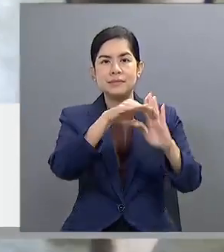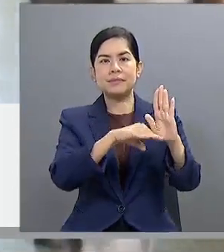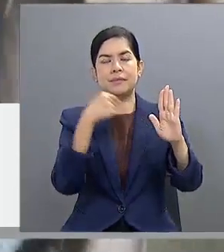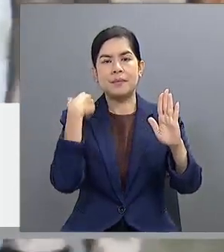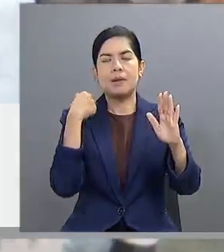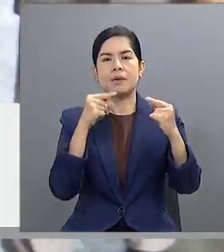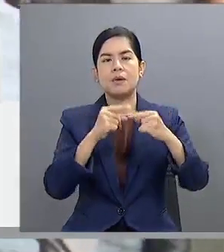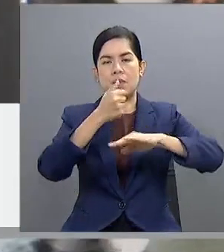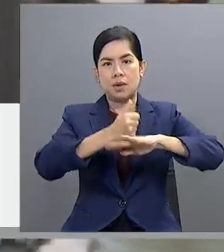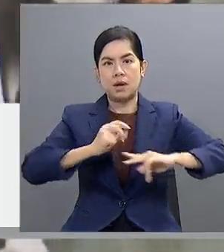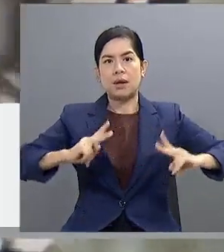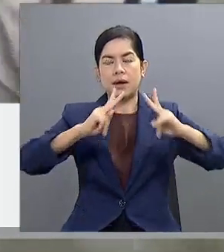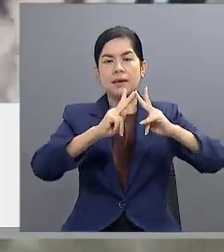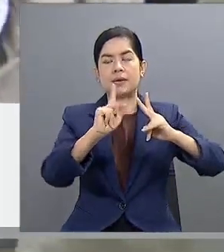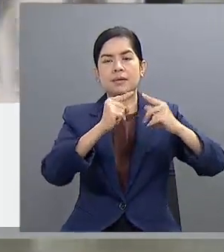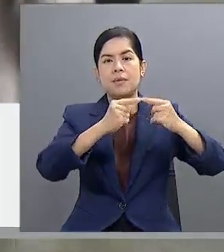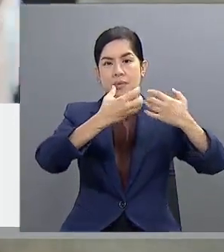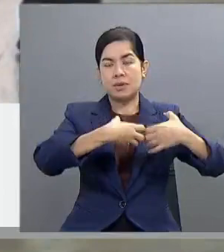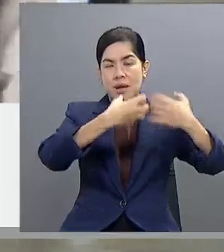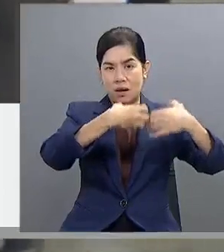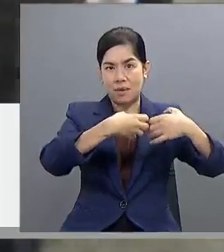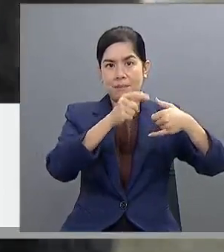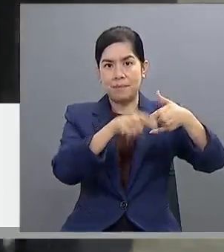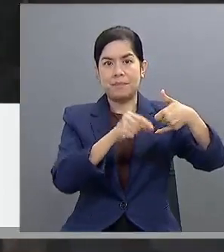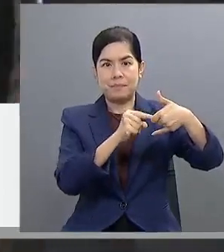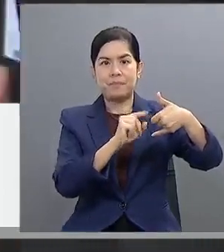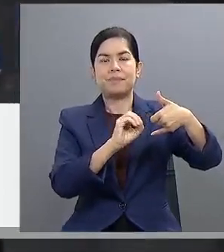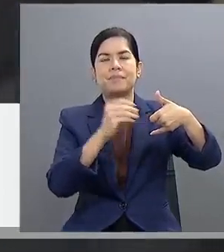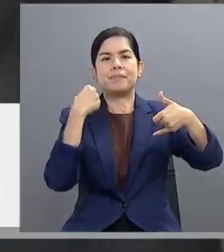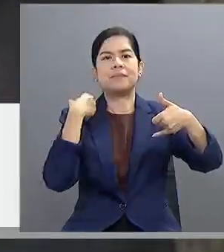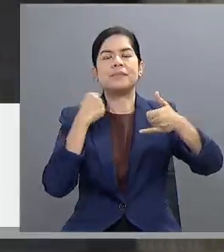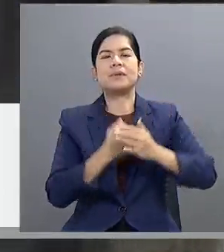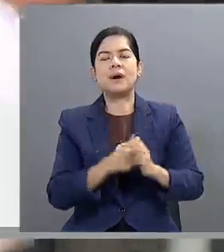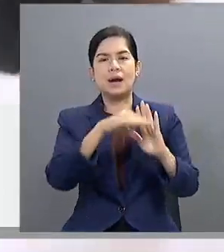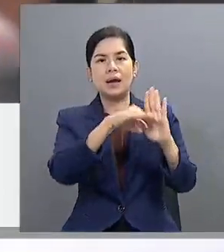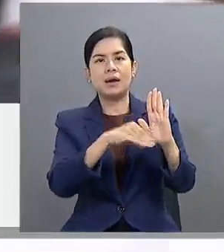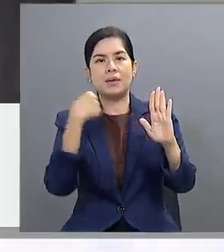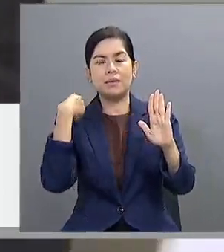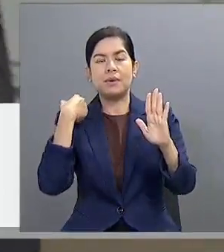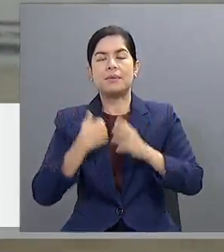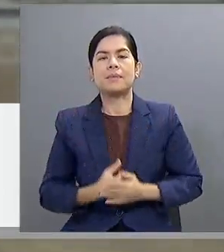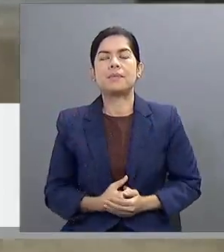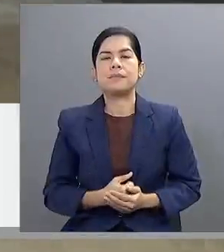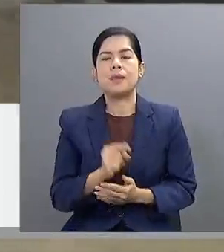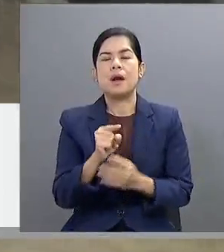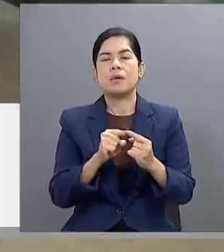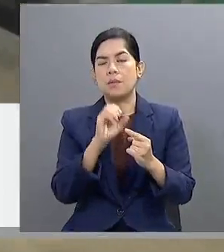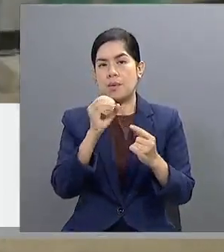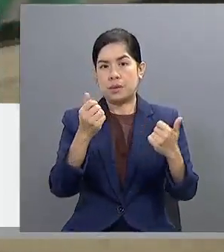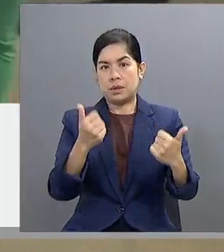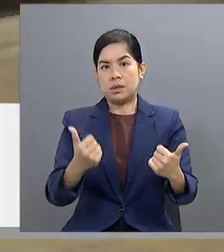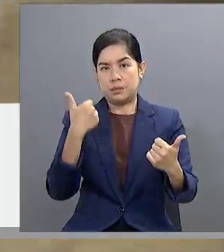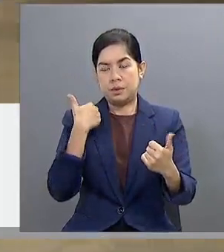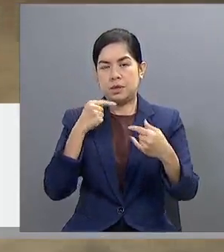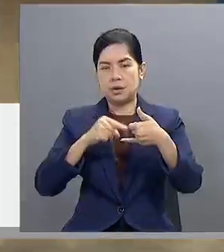กระทรวงอุตสาหกรรมเป็นอีกคนนึงค่ะที่พบการติดเชื้อประวัติที่ 2กรกฎาคมตอนนี้เข้าสู่กระบวนการรักษาตาม